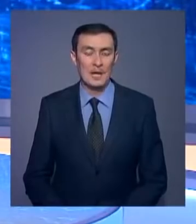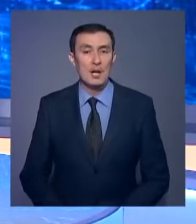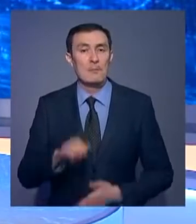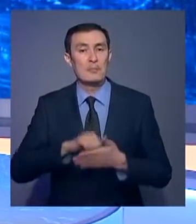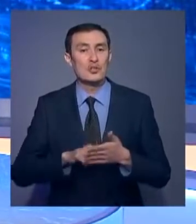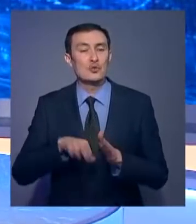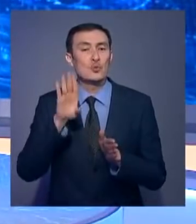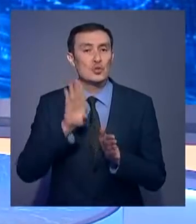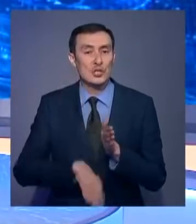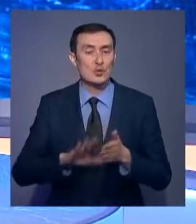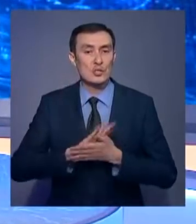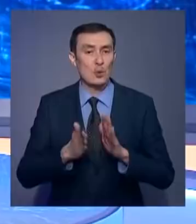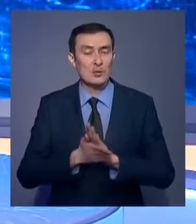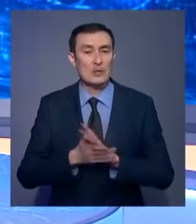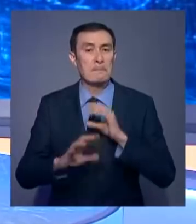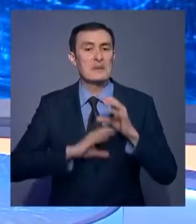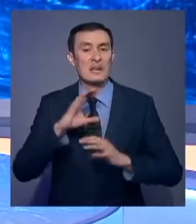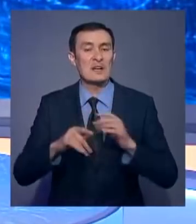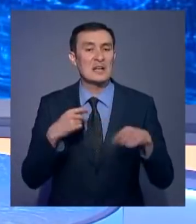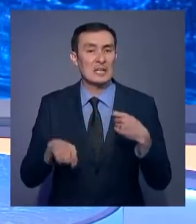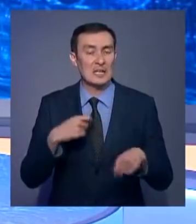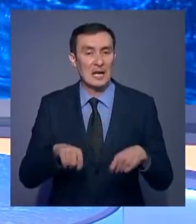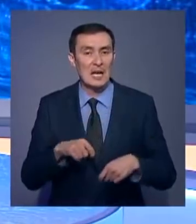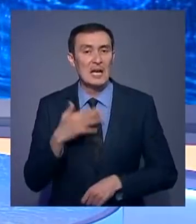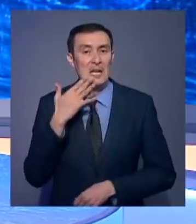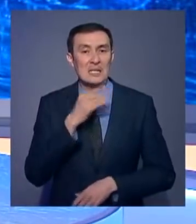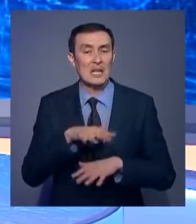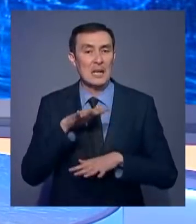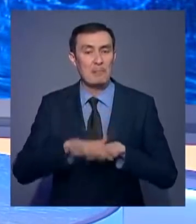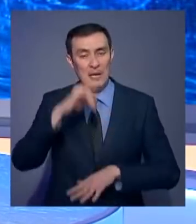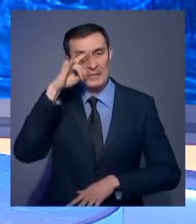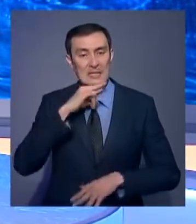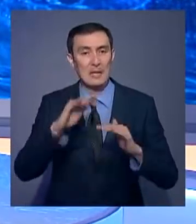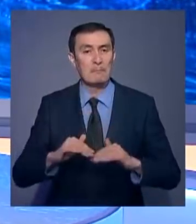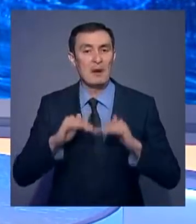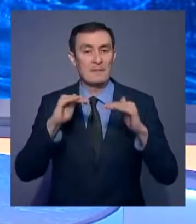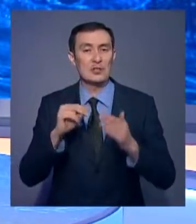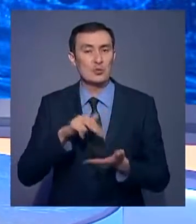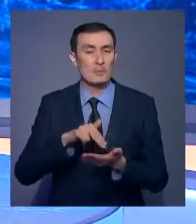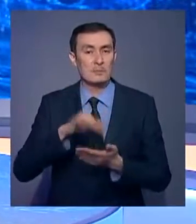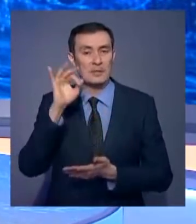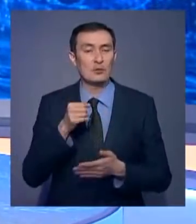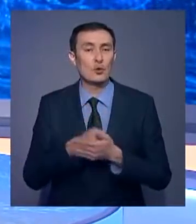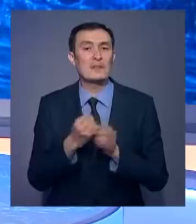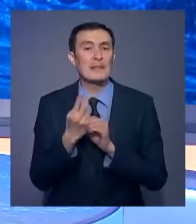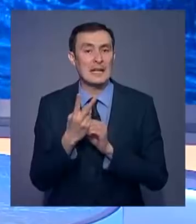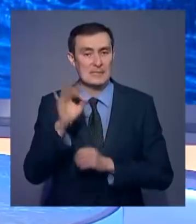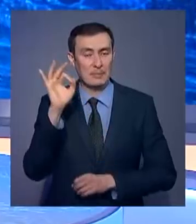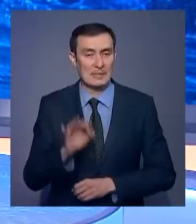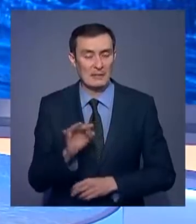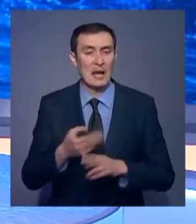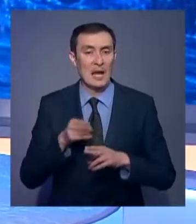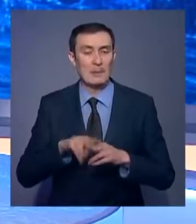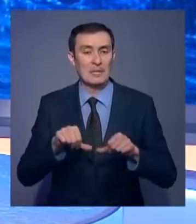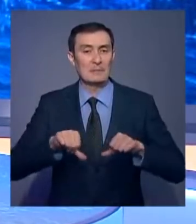В связи с ухудшением ситуации на мировых рынках, Национальный банк Казахстана повысил базовую ставку до 12%. Об